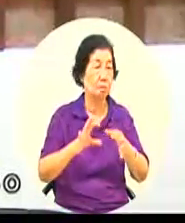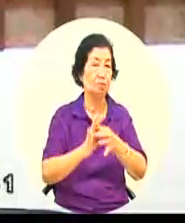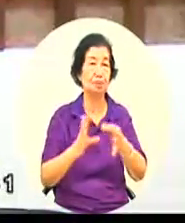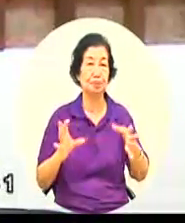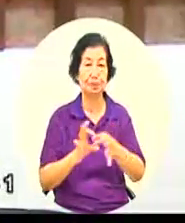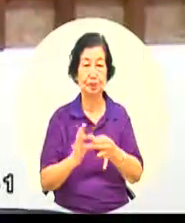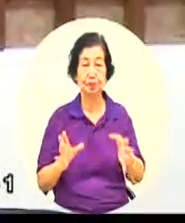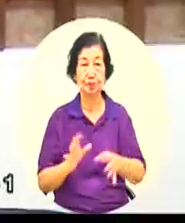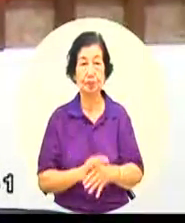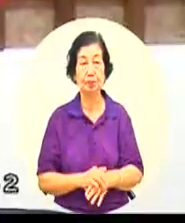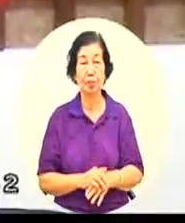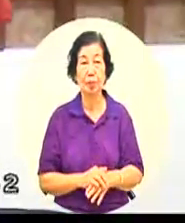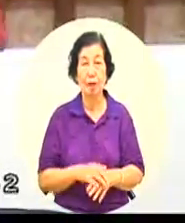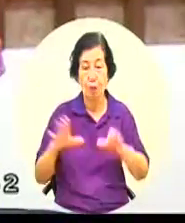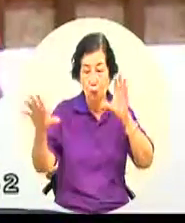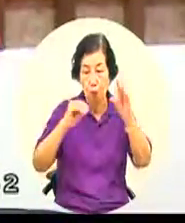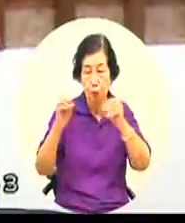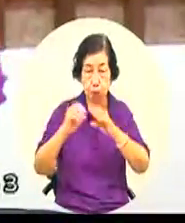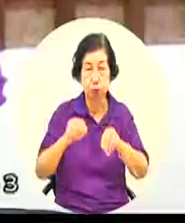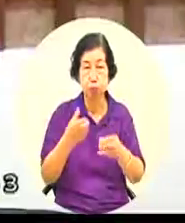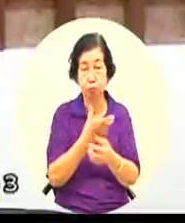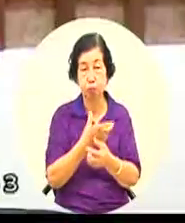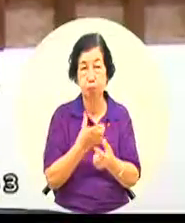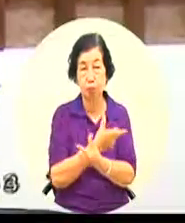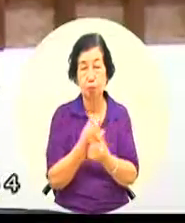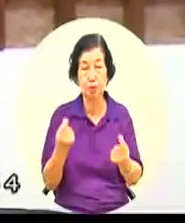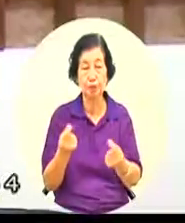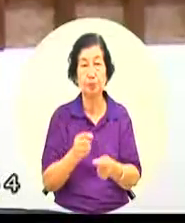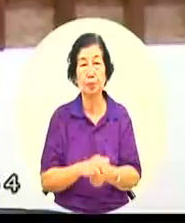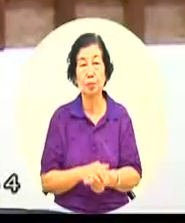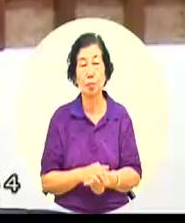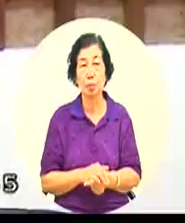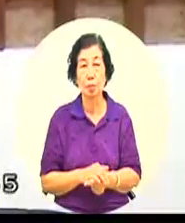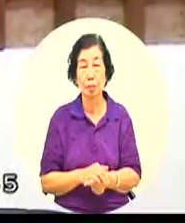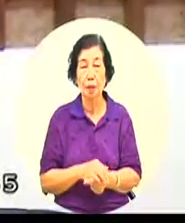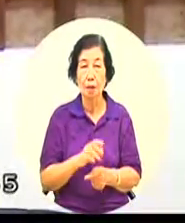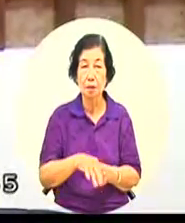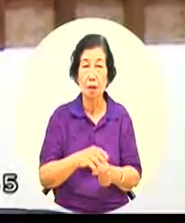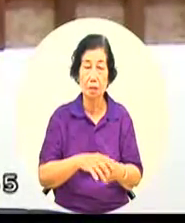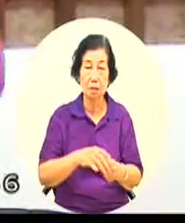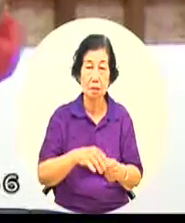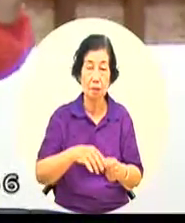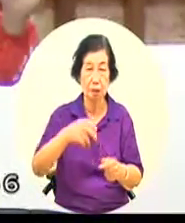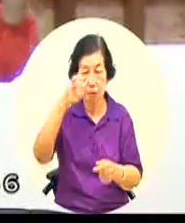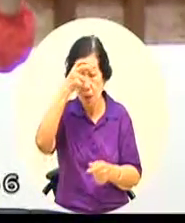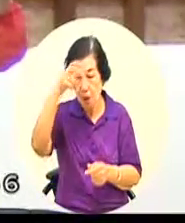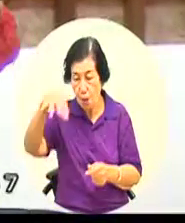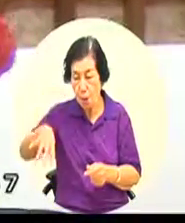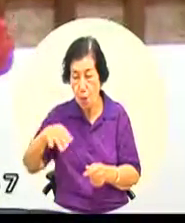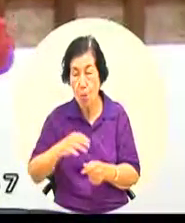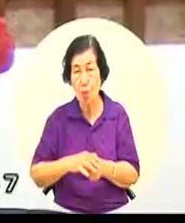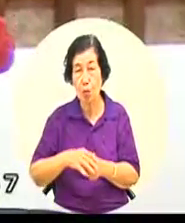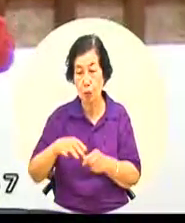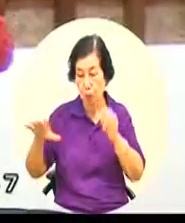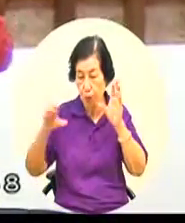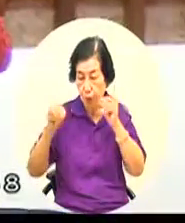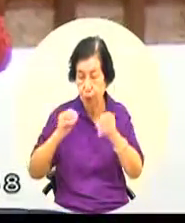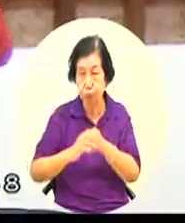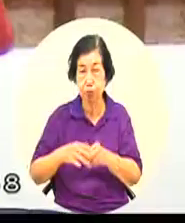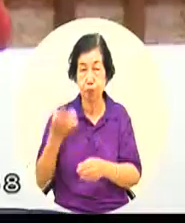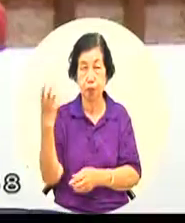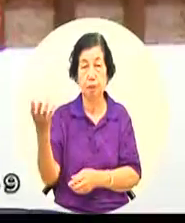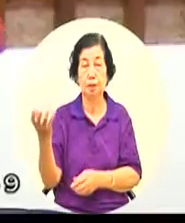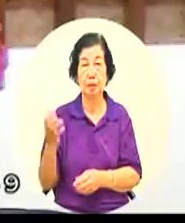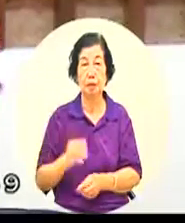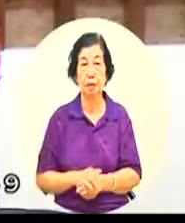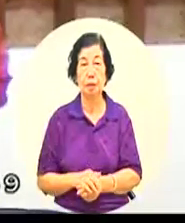为资料都是一样的。那我问了警察局，为什么会你们的比较多？他说，因为有的时候他们